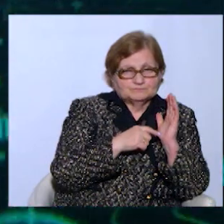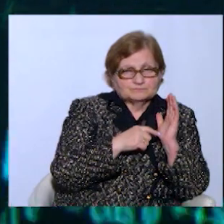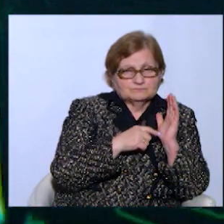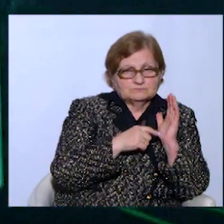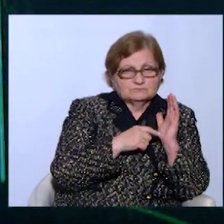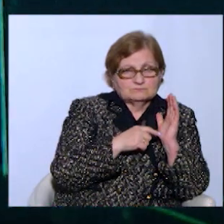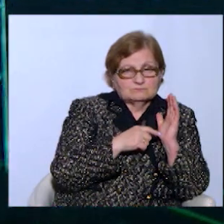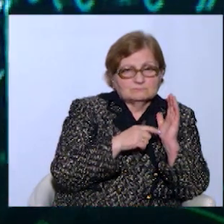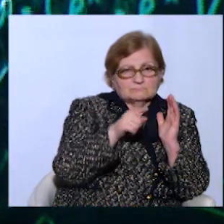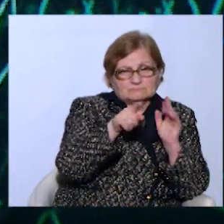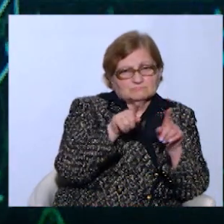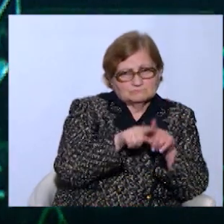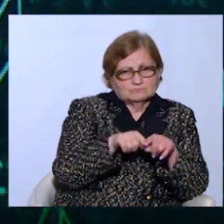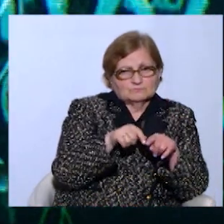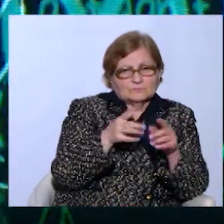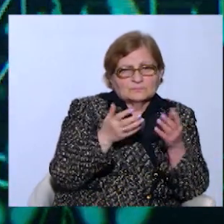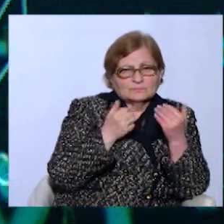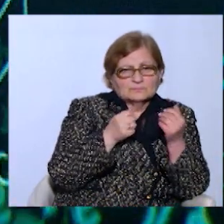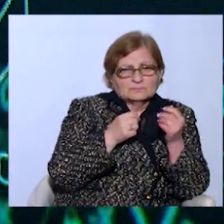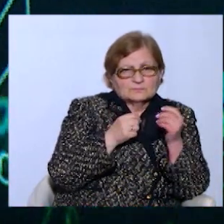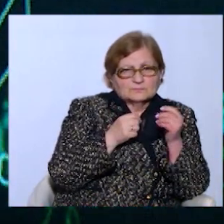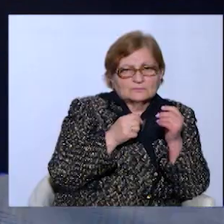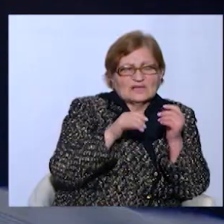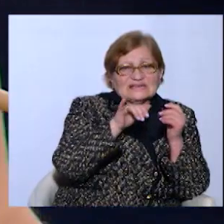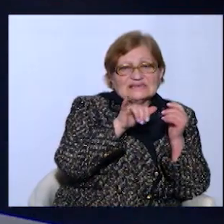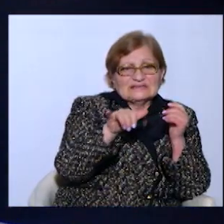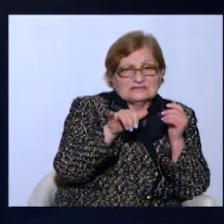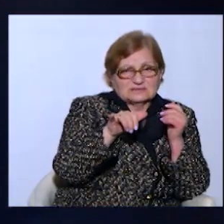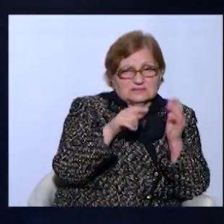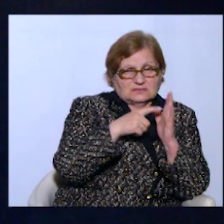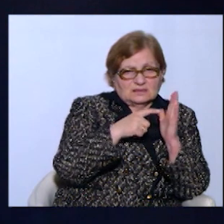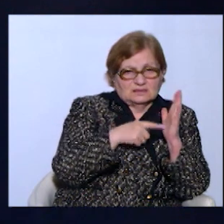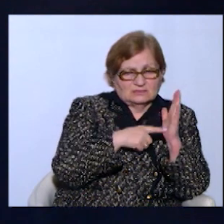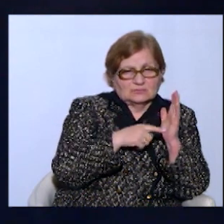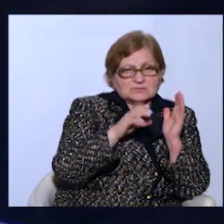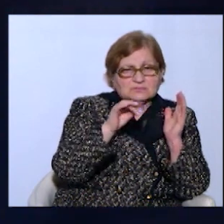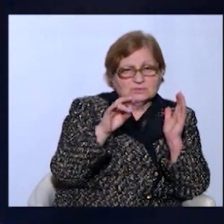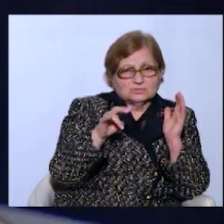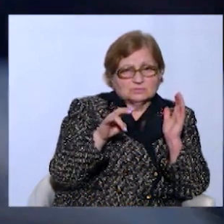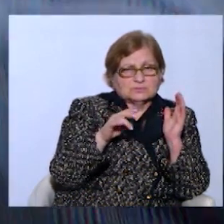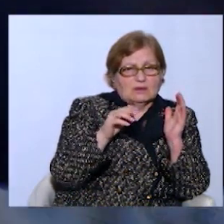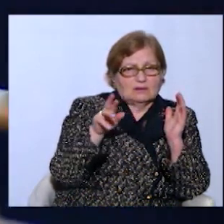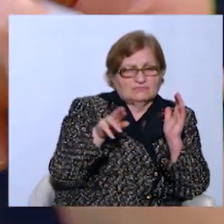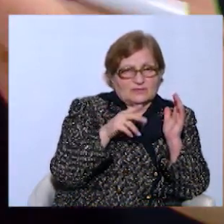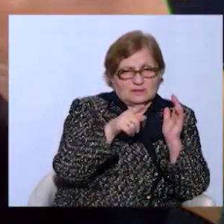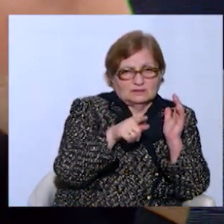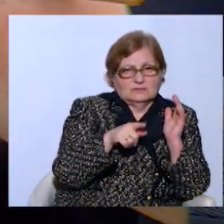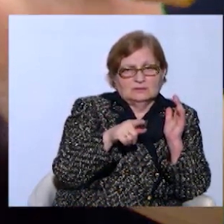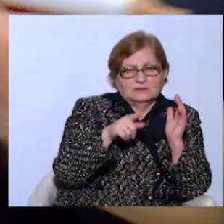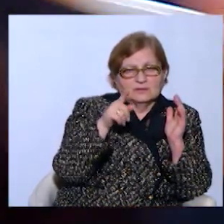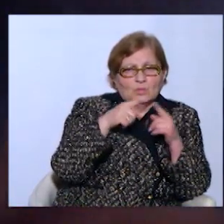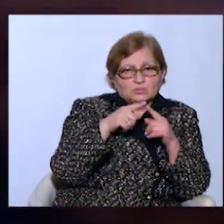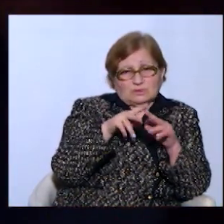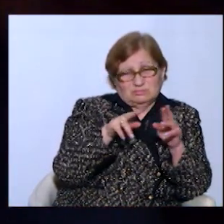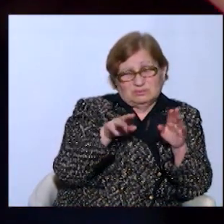ამ სამკუთხედისთვის ჩავწეროთ, ჩვენ გამოგვდის რომ მოდის ახლა y გაყოფილი იგივე sinus ალფაზე, რადგან ბისექტრისა და კუთხეები